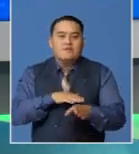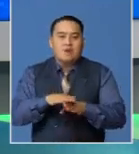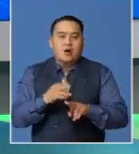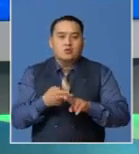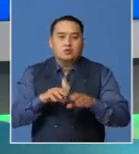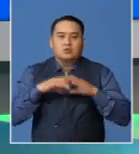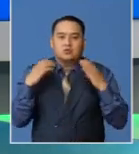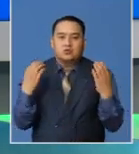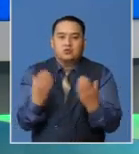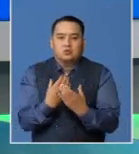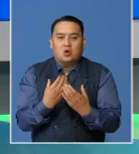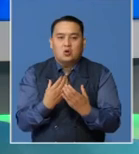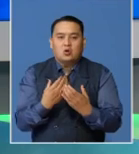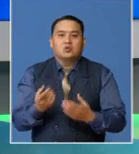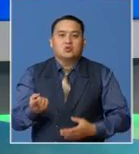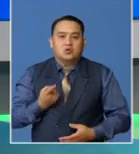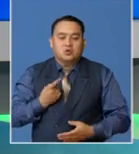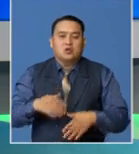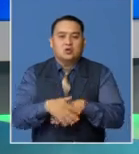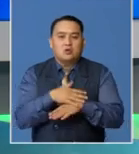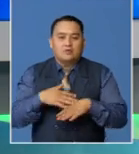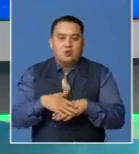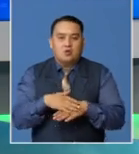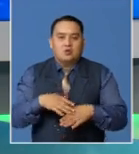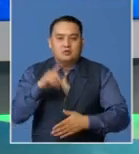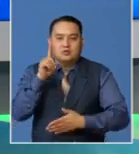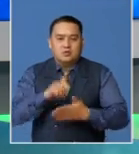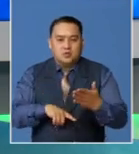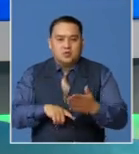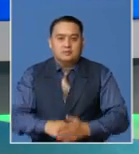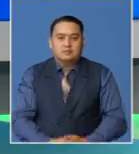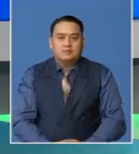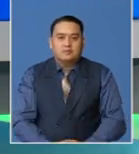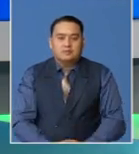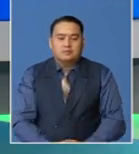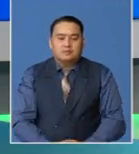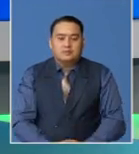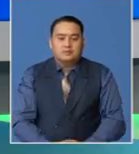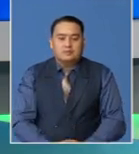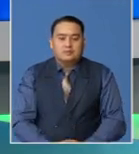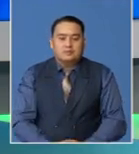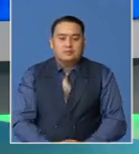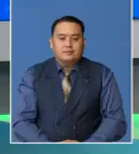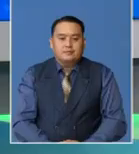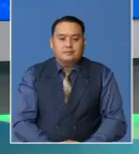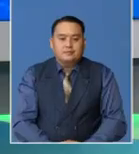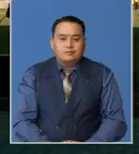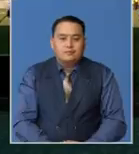обновленный стадион ожидании жители и вложенные на него средства узнавал ануара магазинов